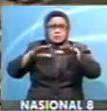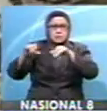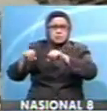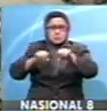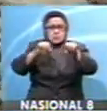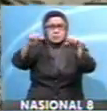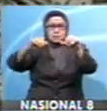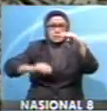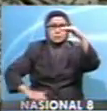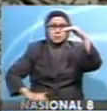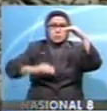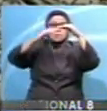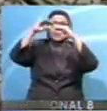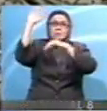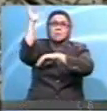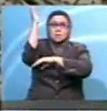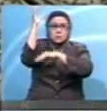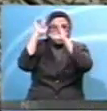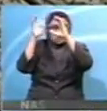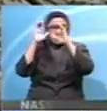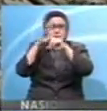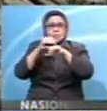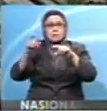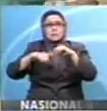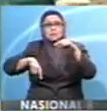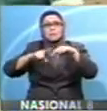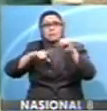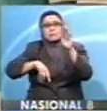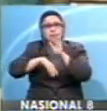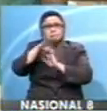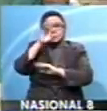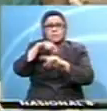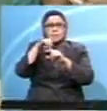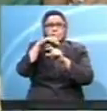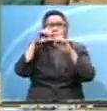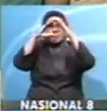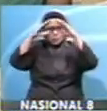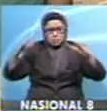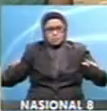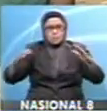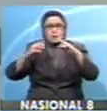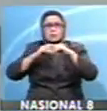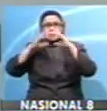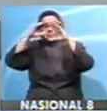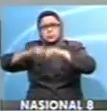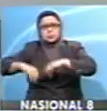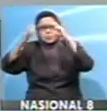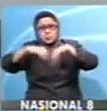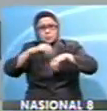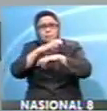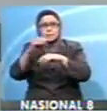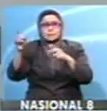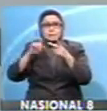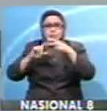lebih 80% rumah penduduk ranap begitu sahaja arus air yang mengganas turut membawa kemusnahan Teruk